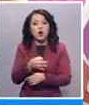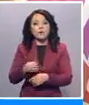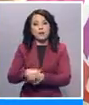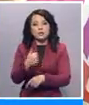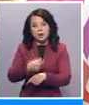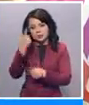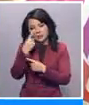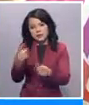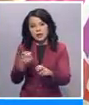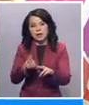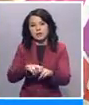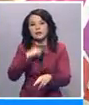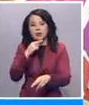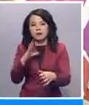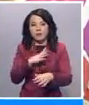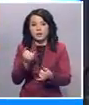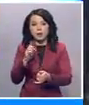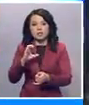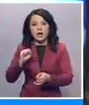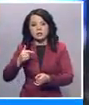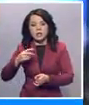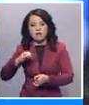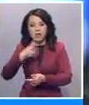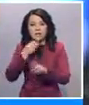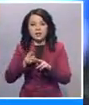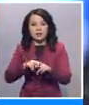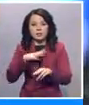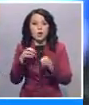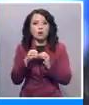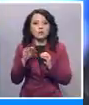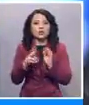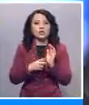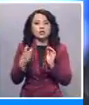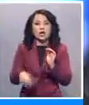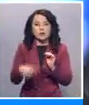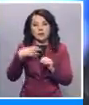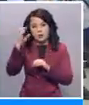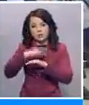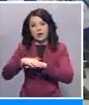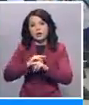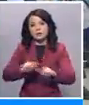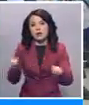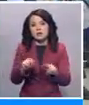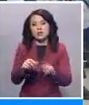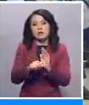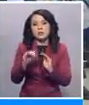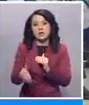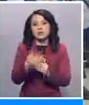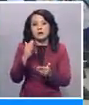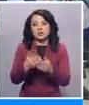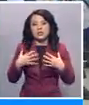басшыларына ескерту жасалды, деді Бақытжан Сағынтаев. Бүгінгі күнге дейін елде 10720 білім беру нысаны мен 6000-нан астам денсаулық